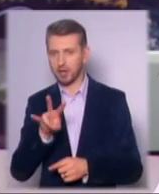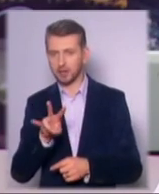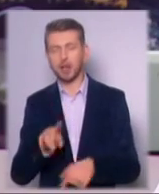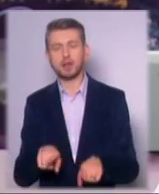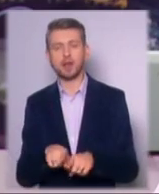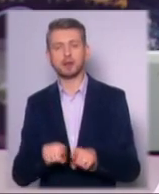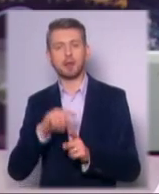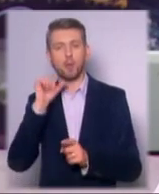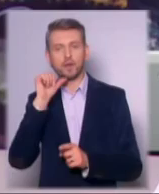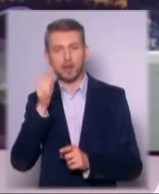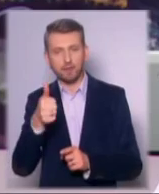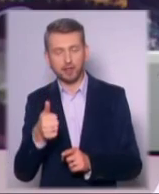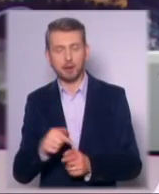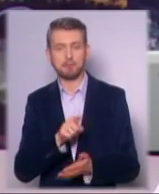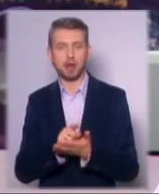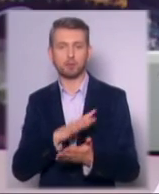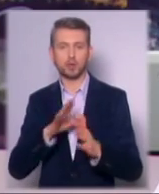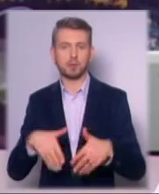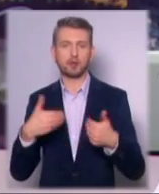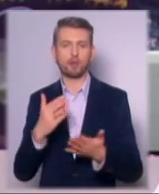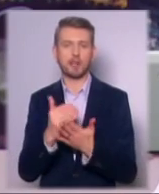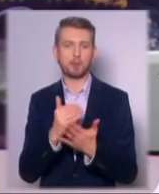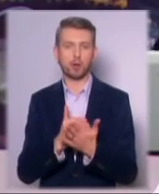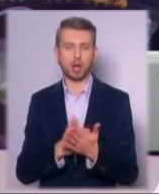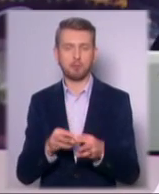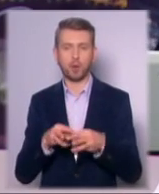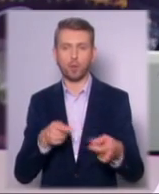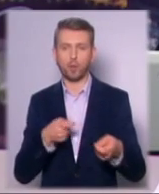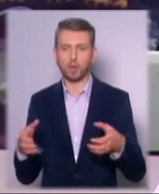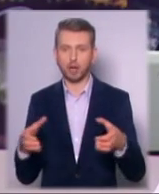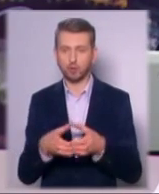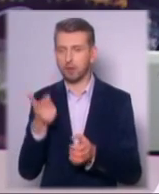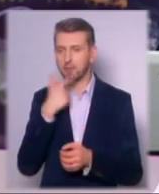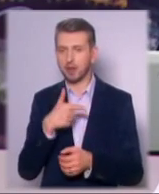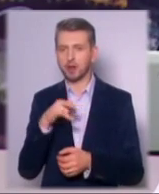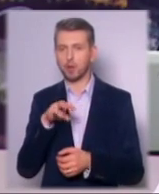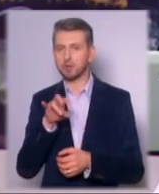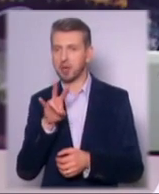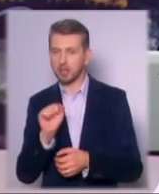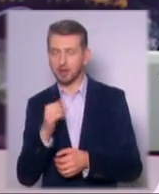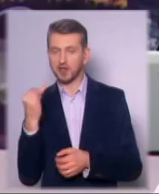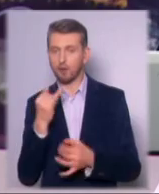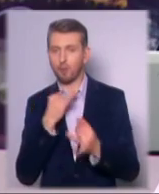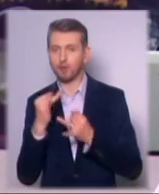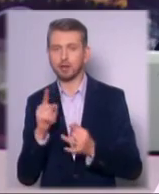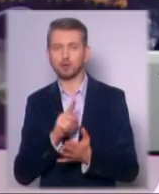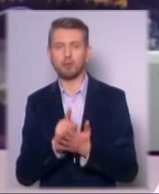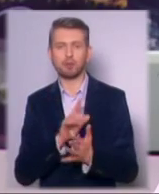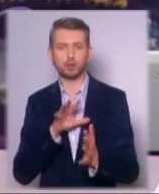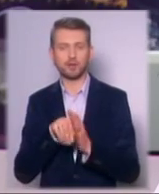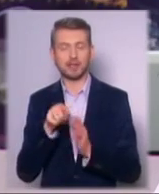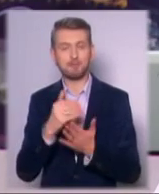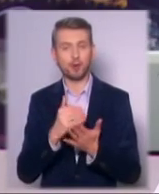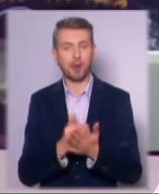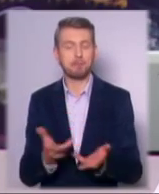само завтра має бути презентована програма уряду пана Гройсмана. Цікаво поговорити, що ж має бути в цій програмі. Тобто,